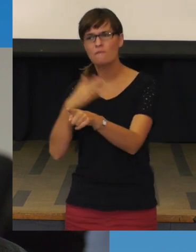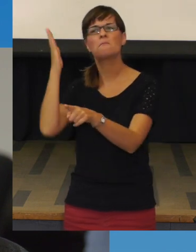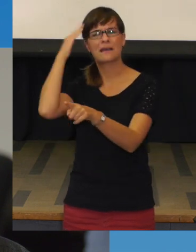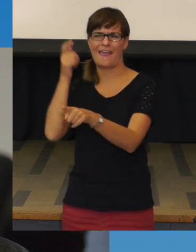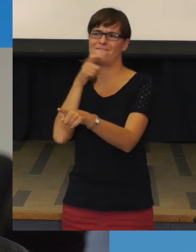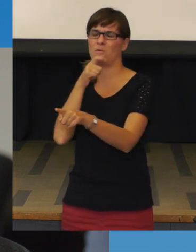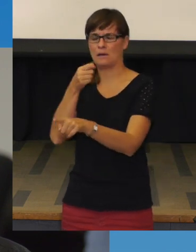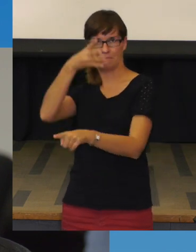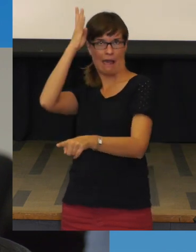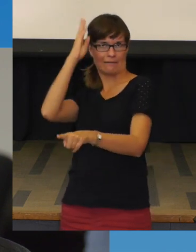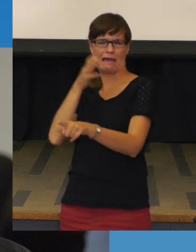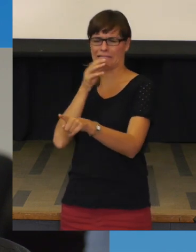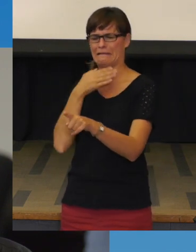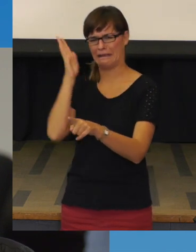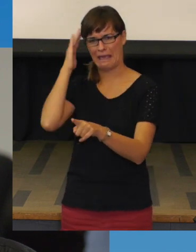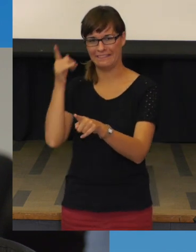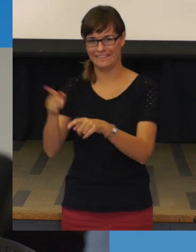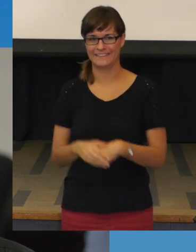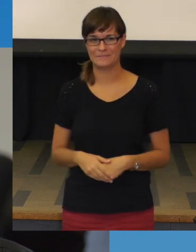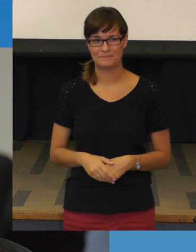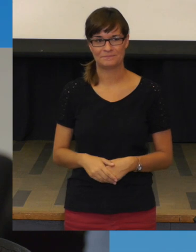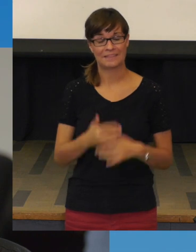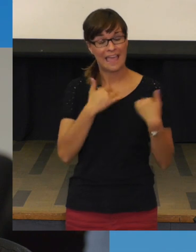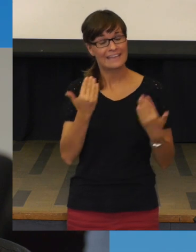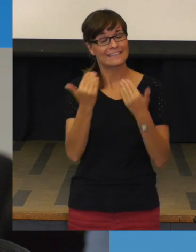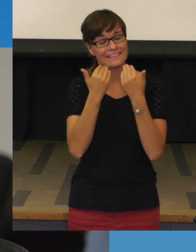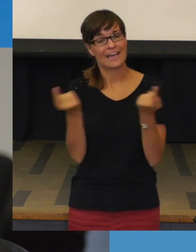gegangen ist. Nochmals herzlichen Dank. Kommen Sie gut nach